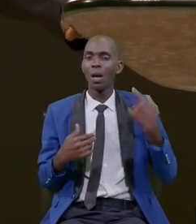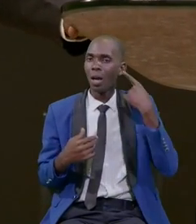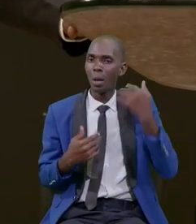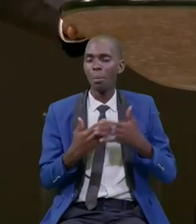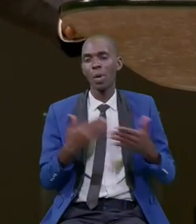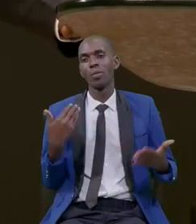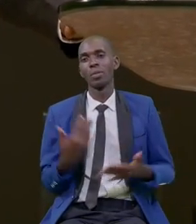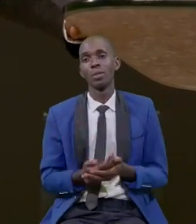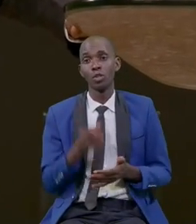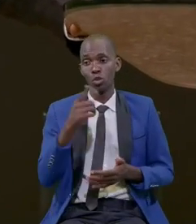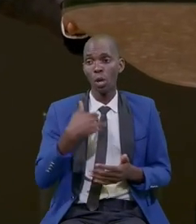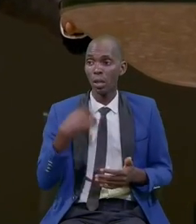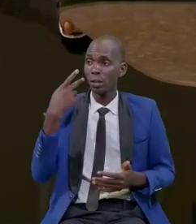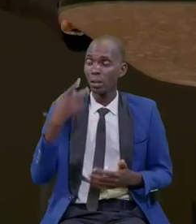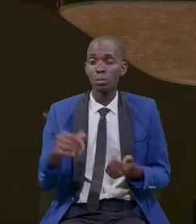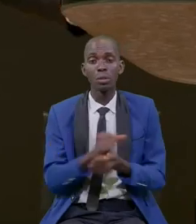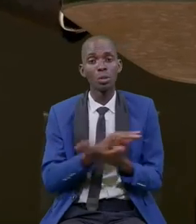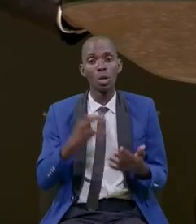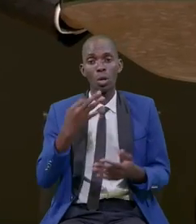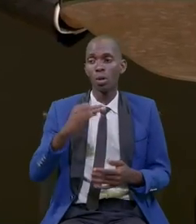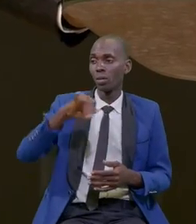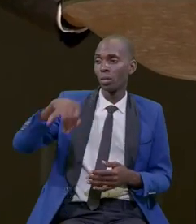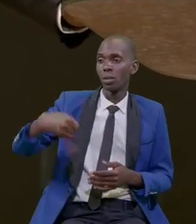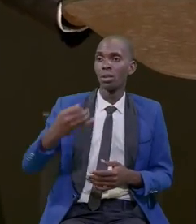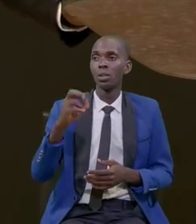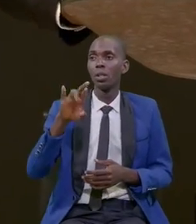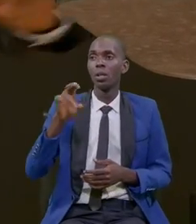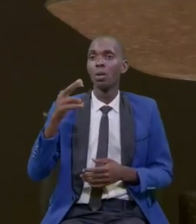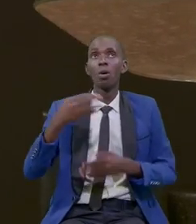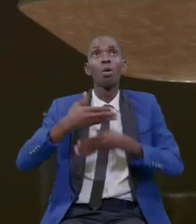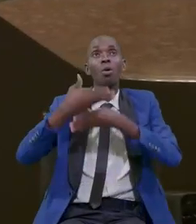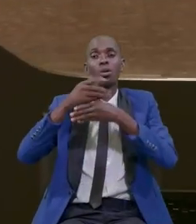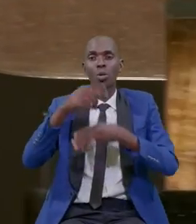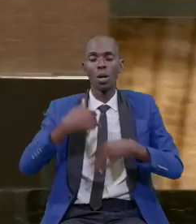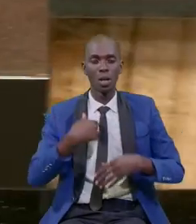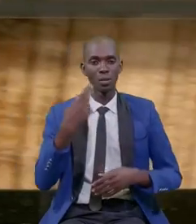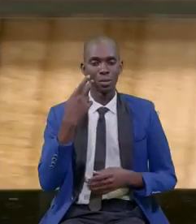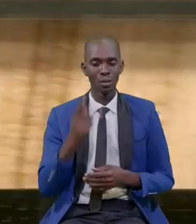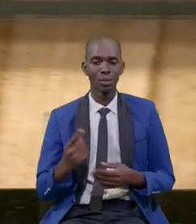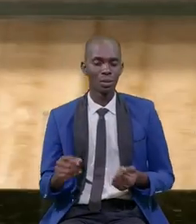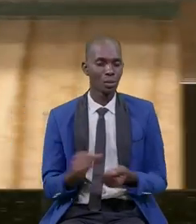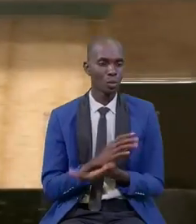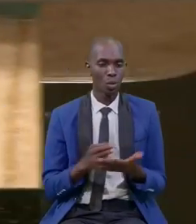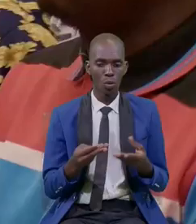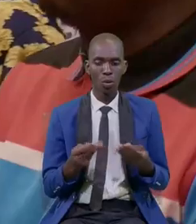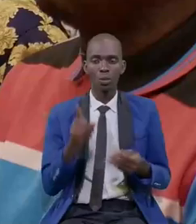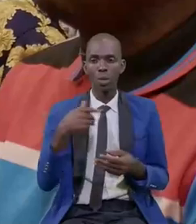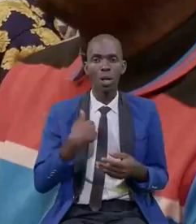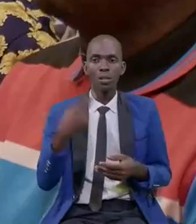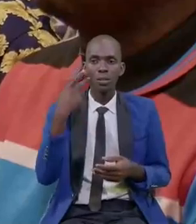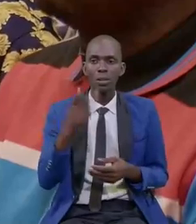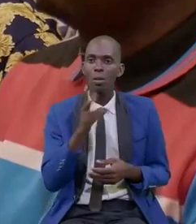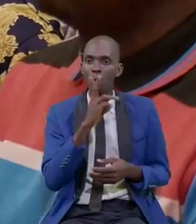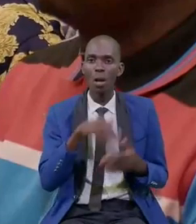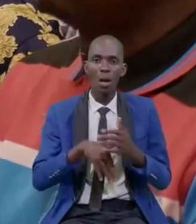Elle a vu. Vous avez vu la destruction de Jéricho. Vous avez vu la mort de Goliath. Vous avez vu l'eau sortie du